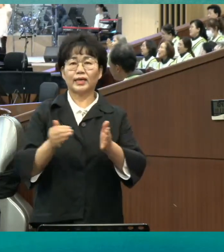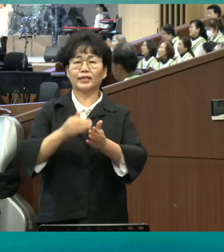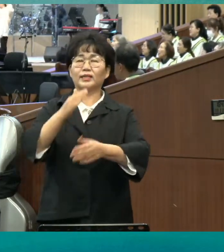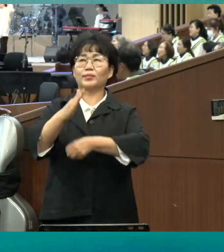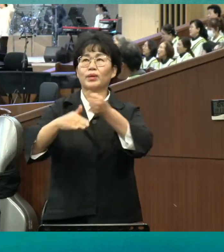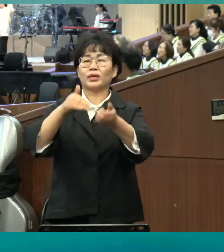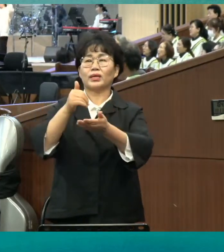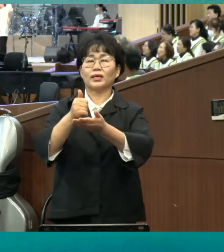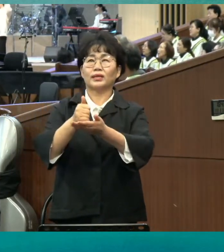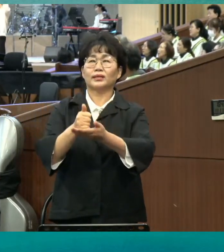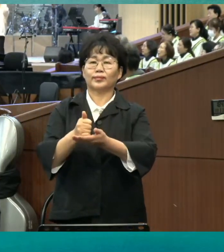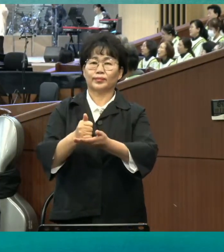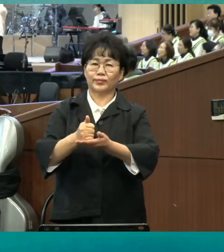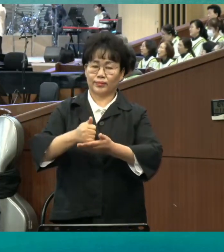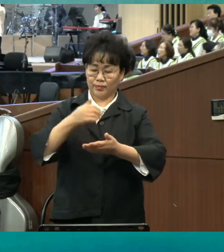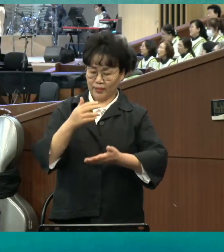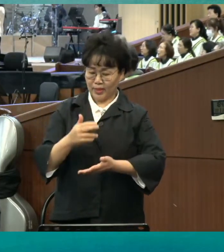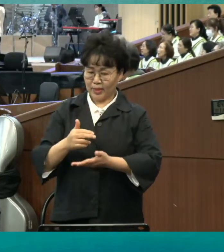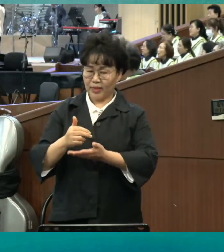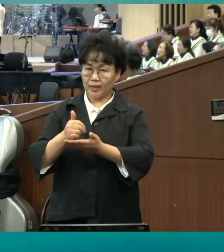하나님이 그를